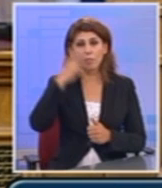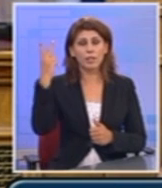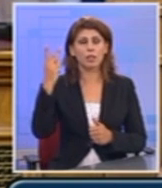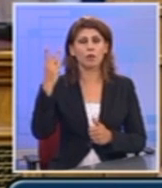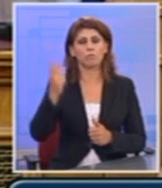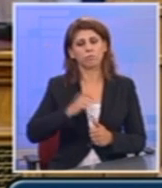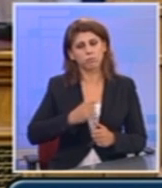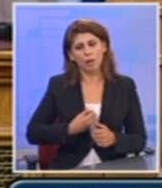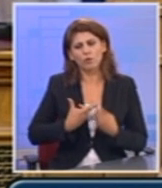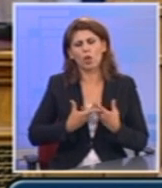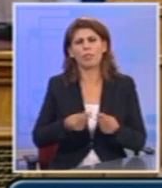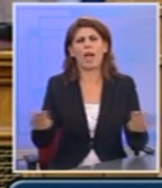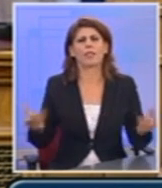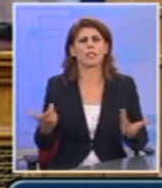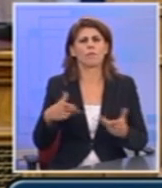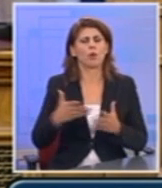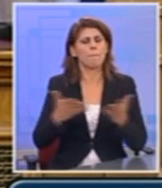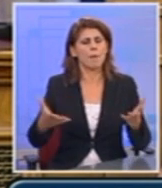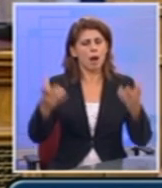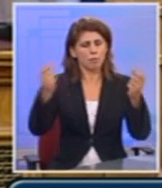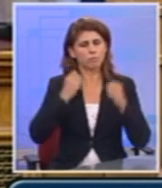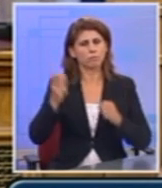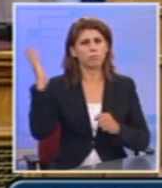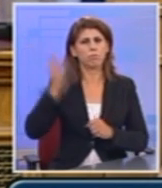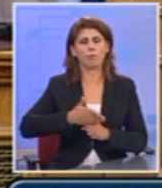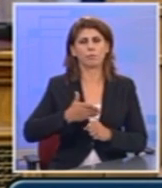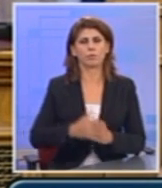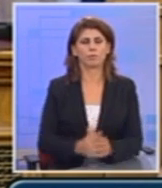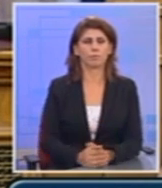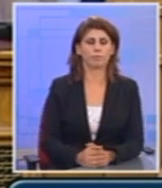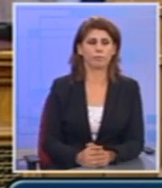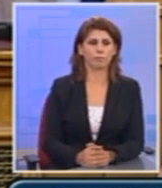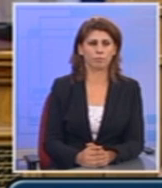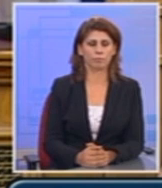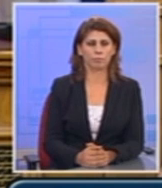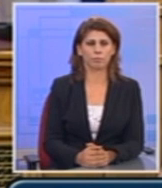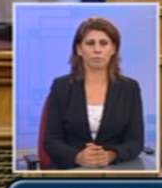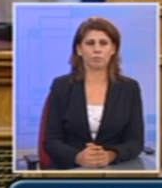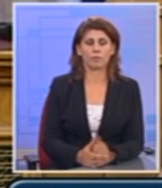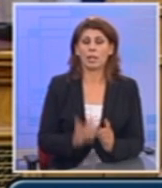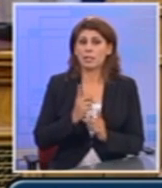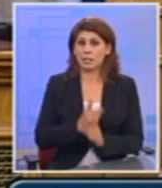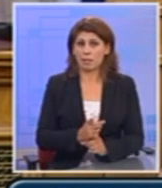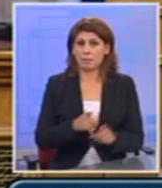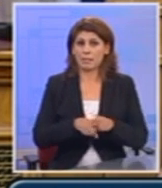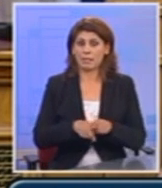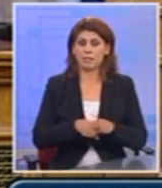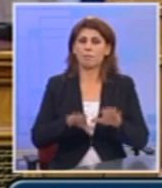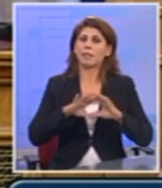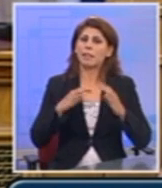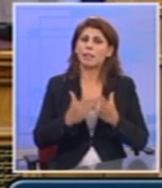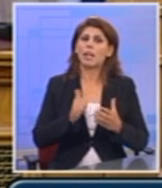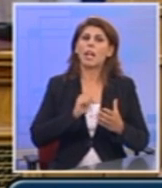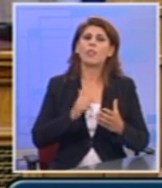αυτοδιάθεση το οποίο δέχτηκε ένα τεράστιο πλήγμα και συγκεκριμένα σε σχέση με την γενικευμένη